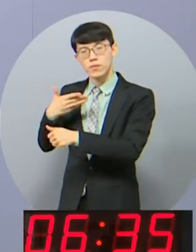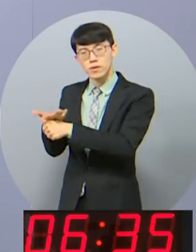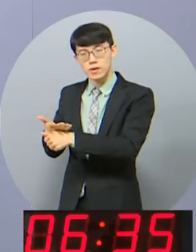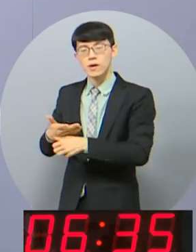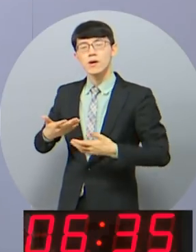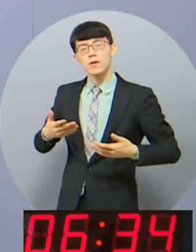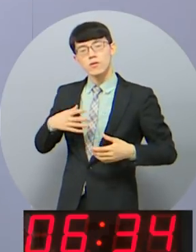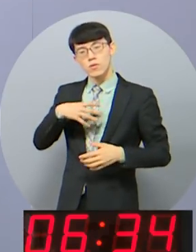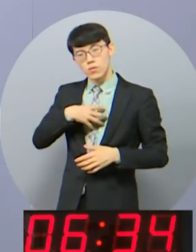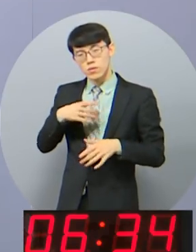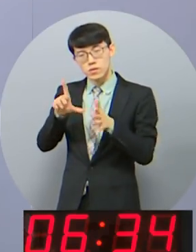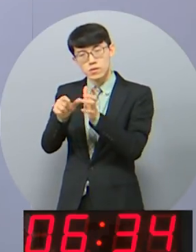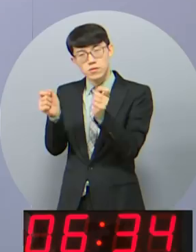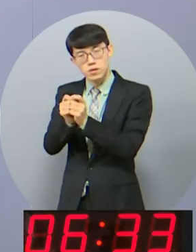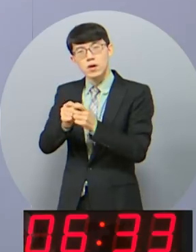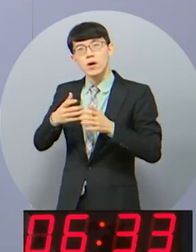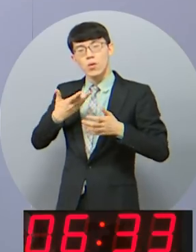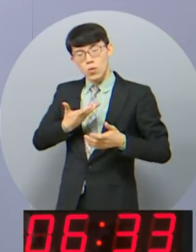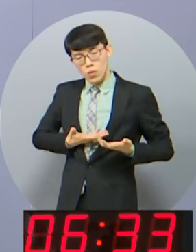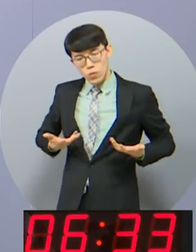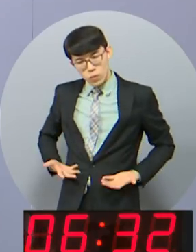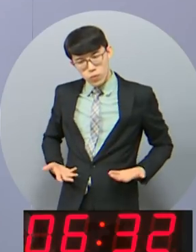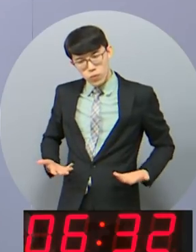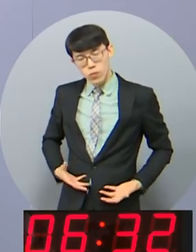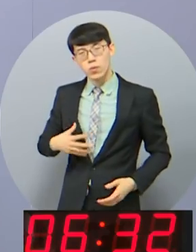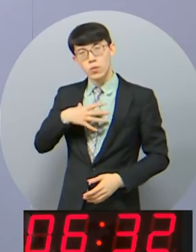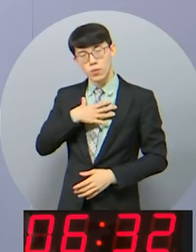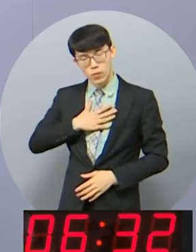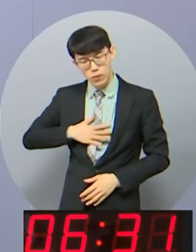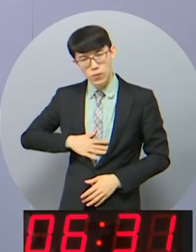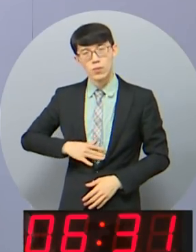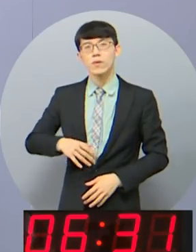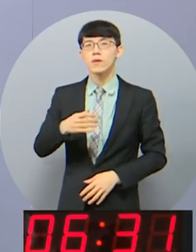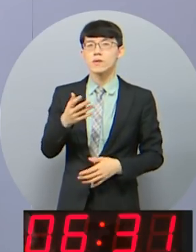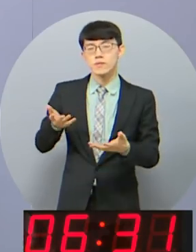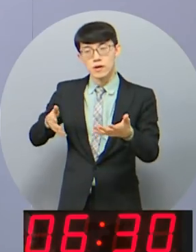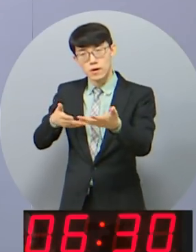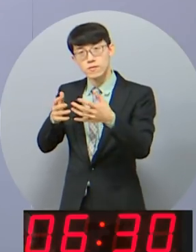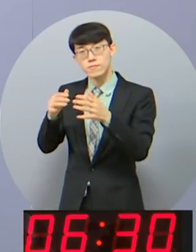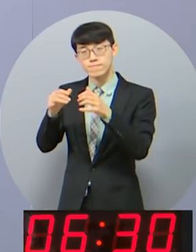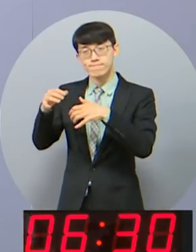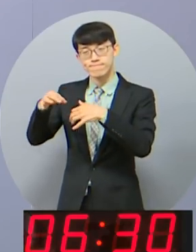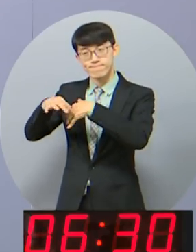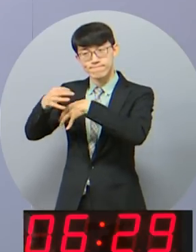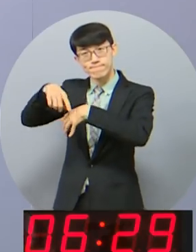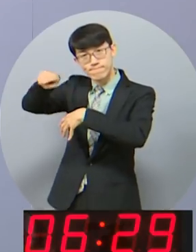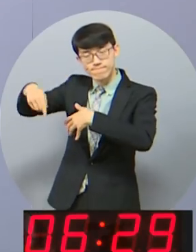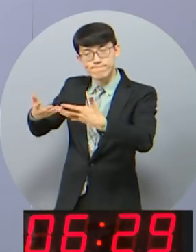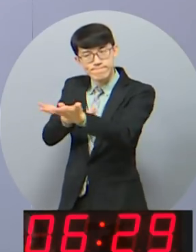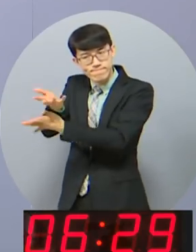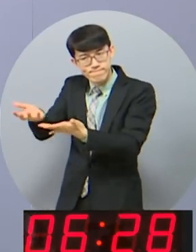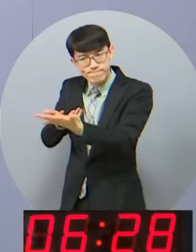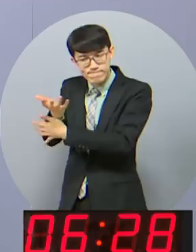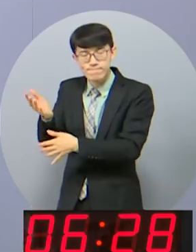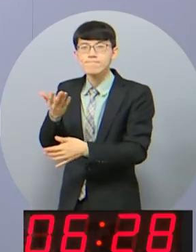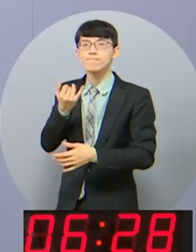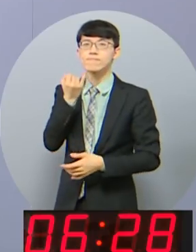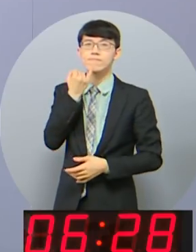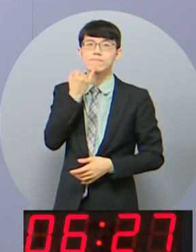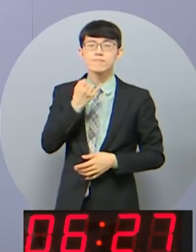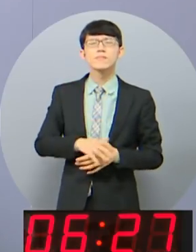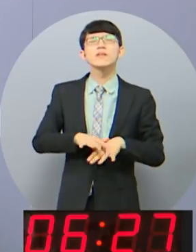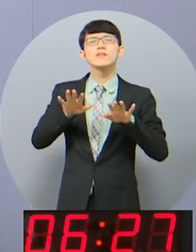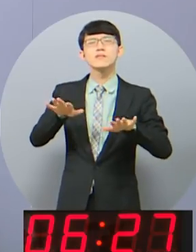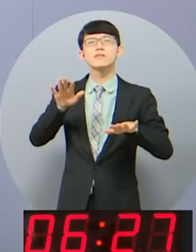息的空间，还有照护资讯交流的机会。因为社会家庭结构的